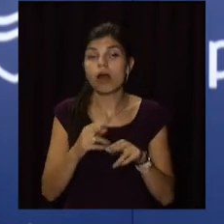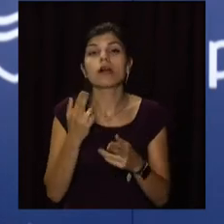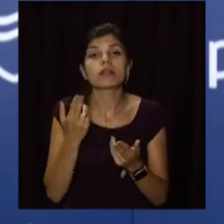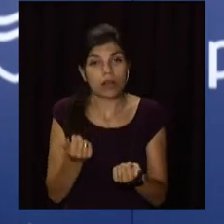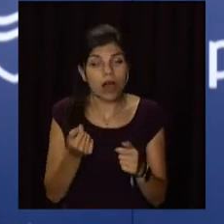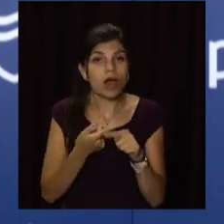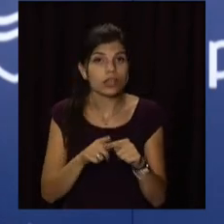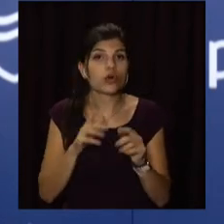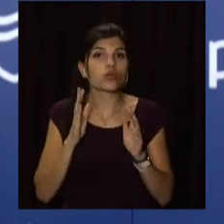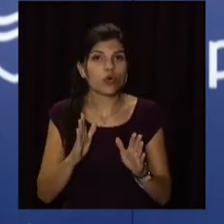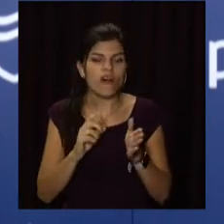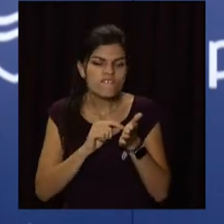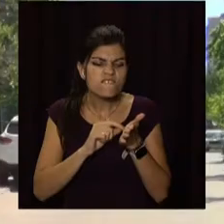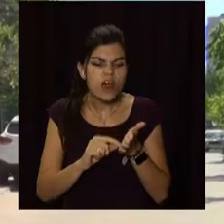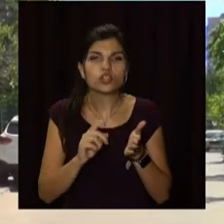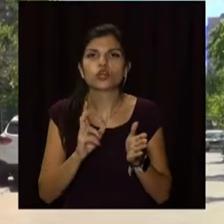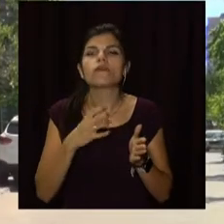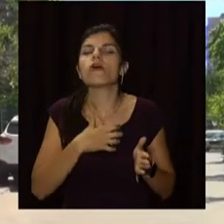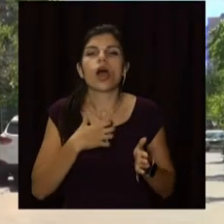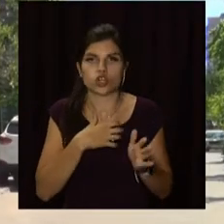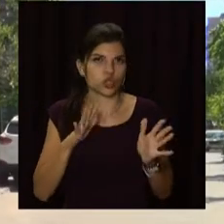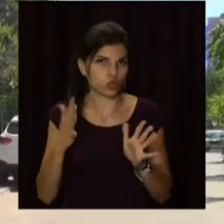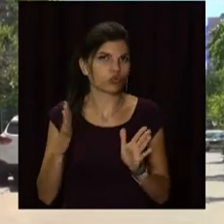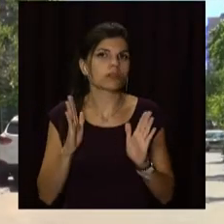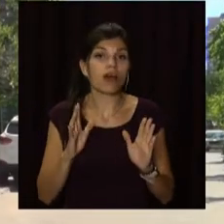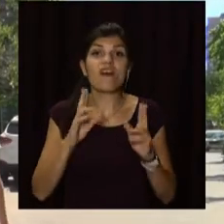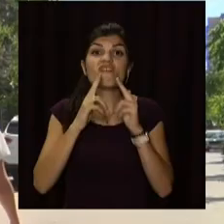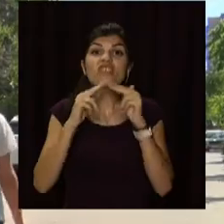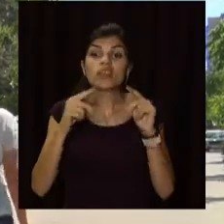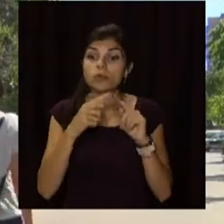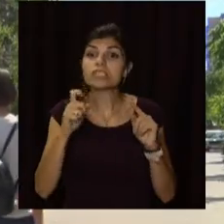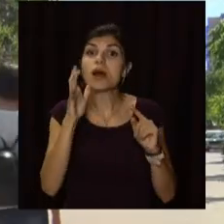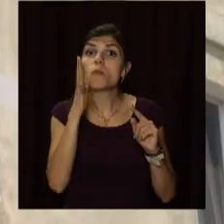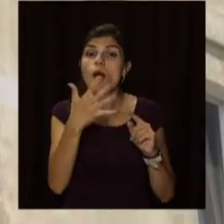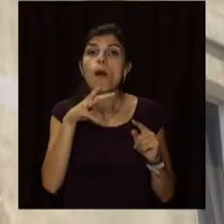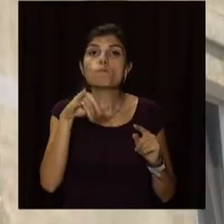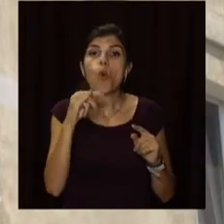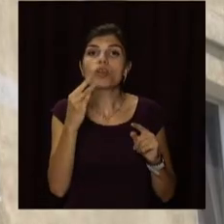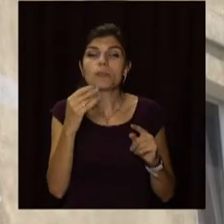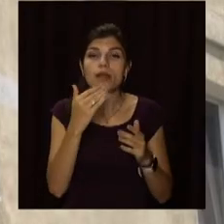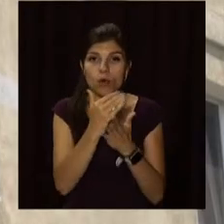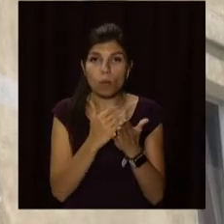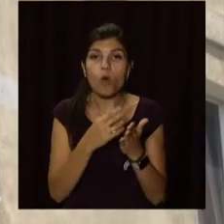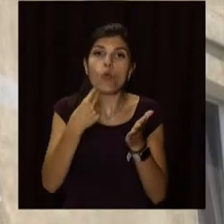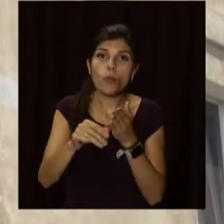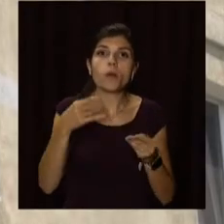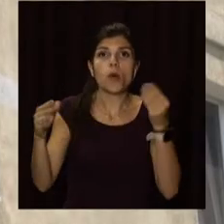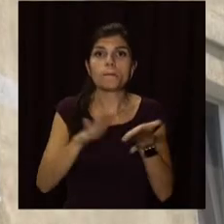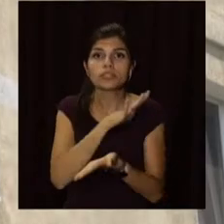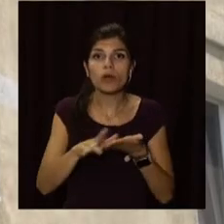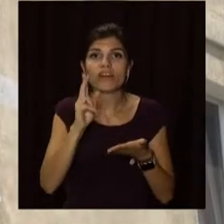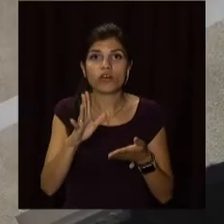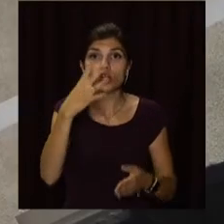робити в виключних випадках. Загалом у Дніпрі за 5 років муніципальної програми коштом міста купили та роздали